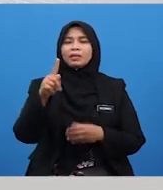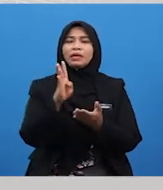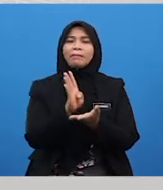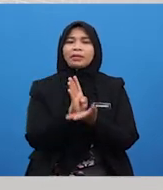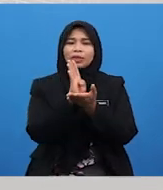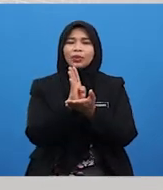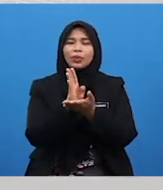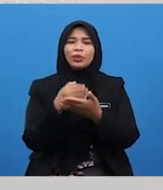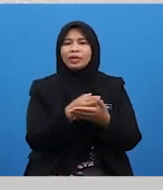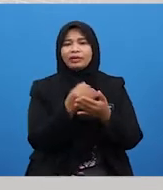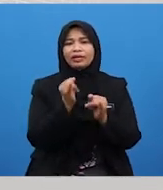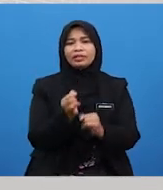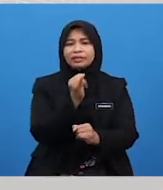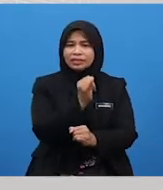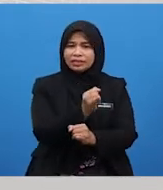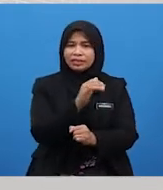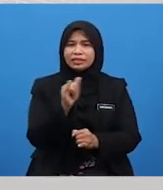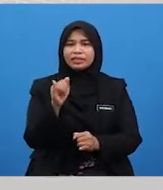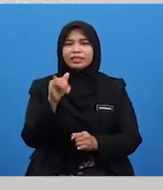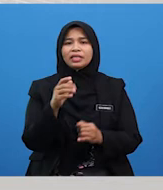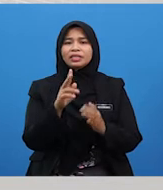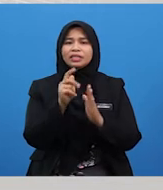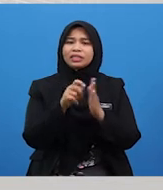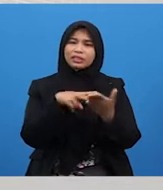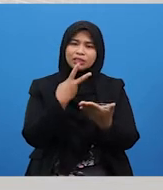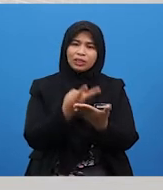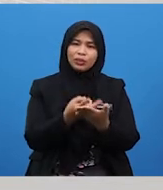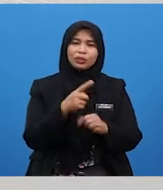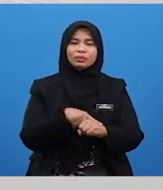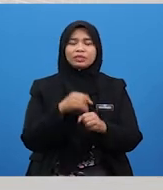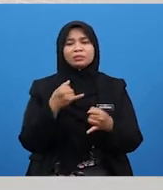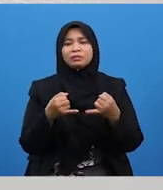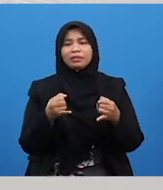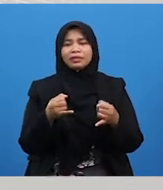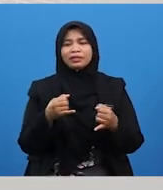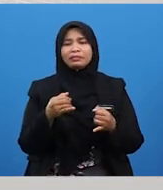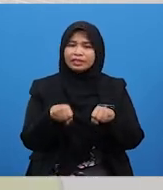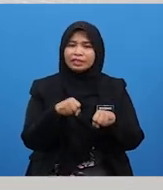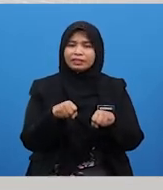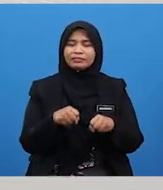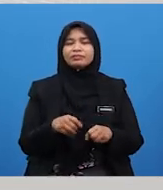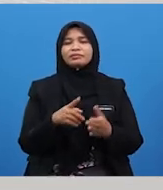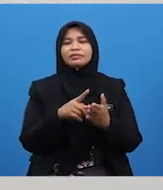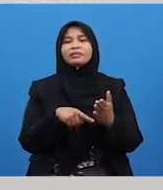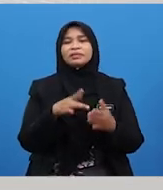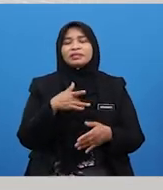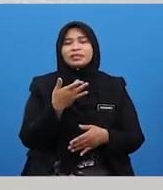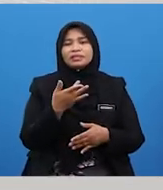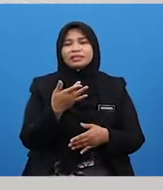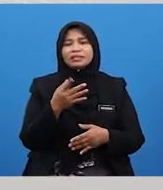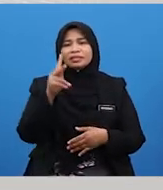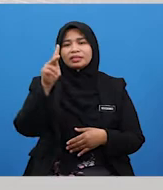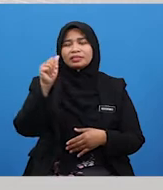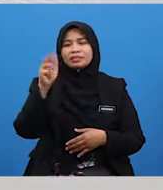yang terjatuh semasa bermain basikal. Apakah perasaan Kamal? Gembira.